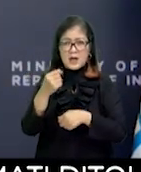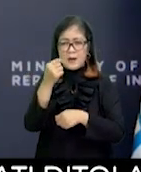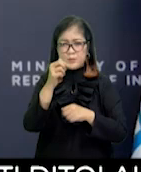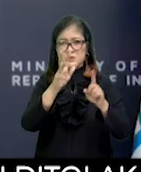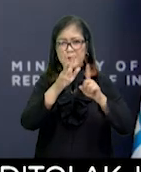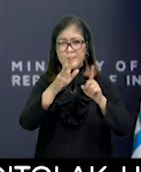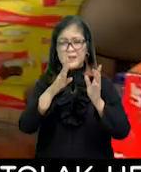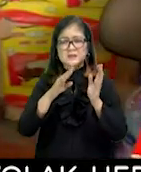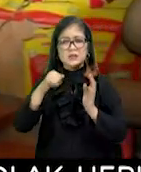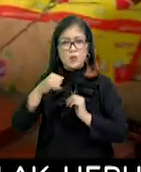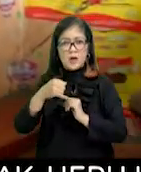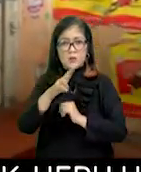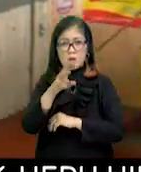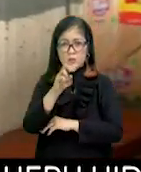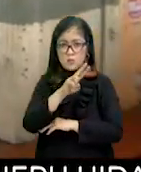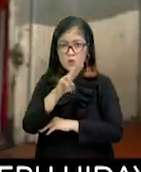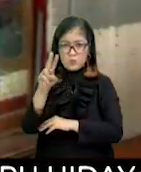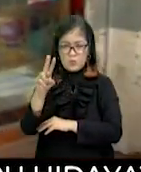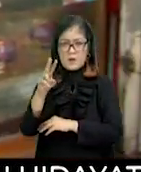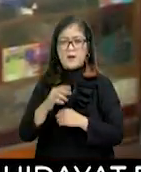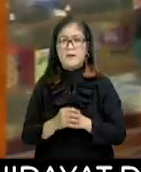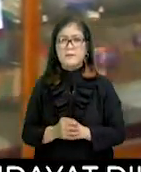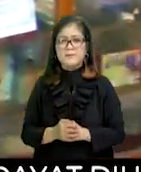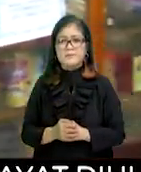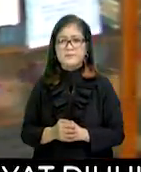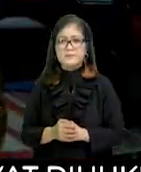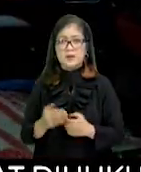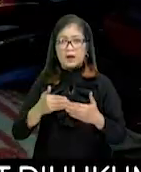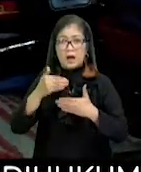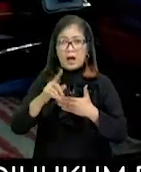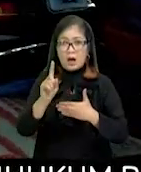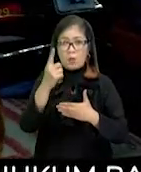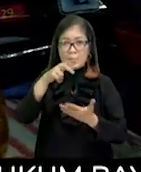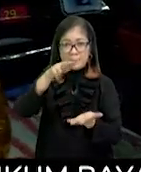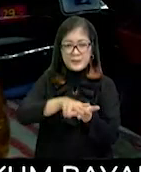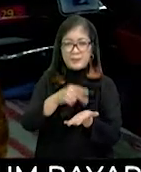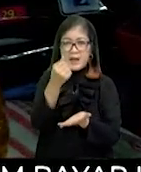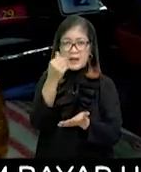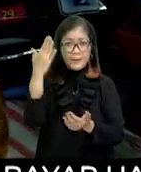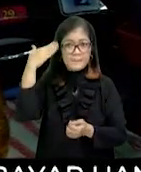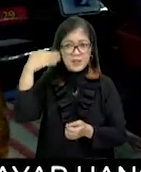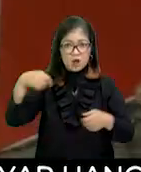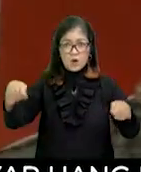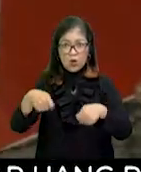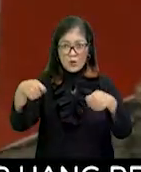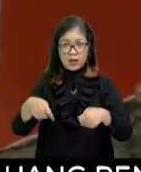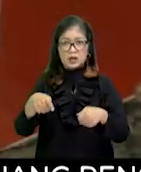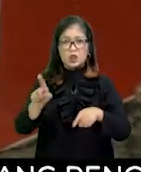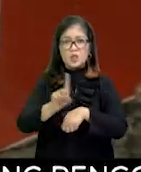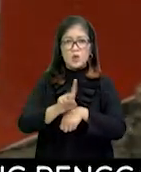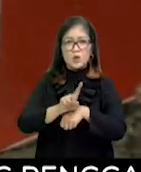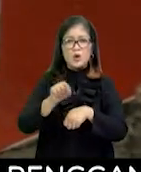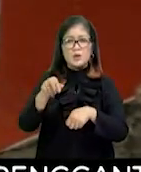tahap awal pelaksanaan pelaksanaan kebijakan satu harga minyak goreng berlaku bagi toko ritel modern yang tergabung dalam